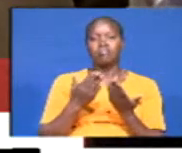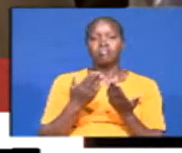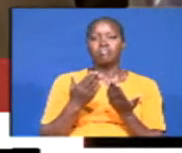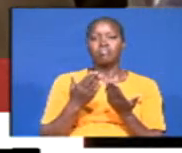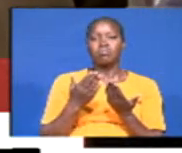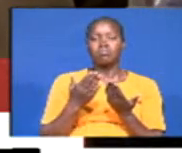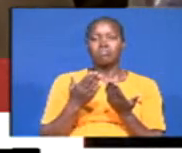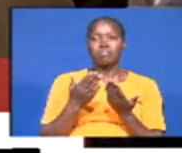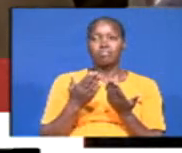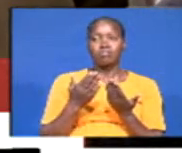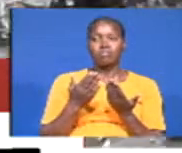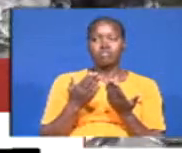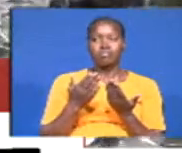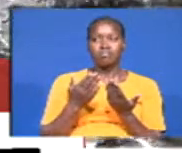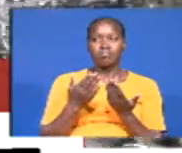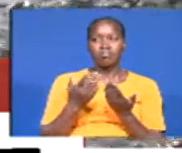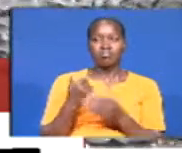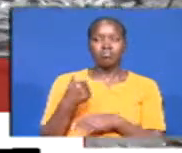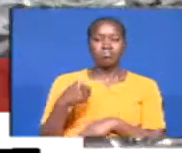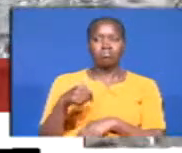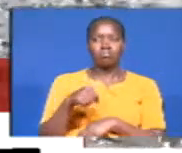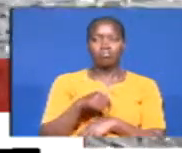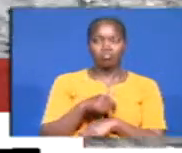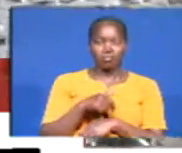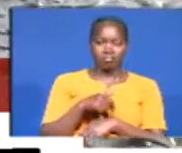do with us.